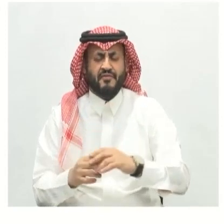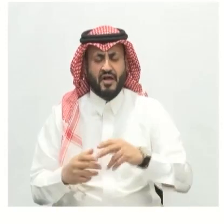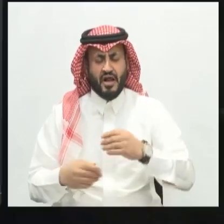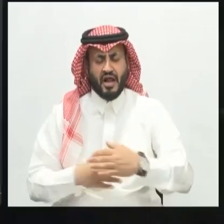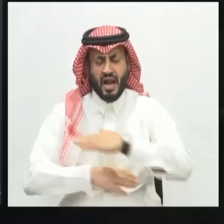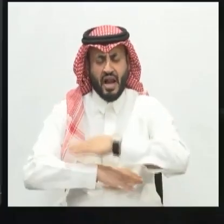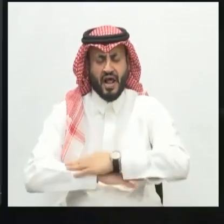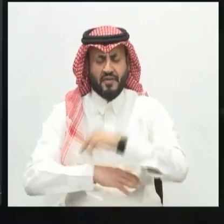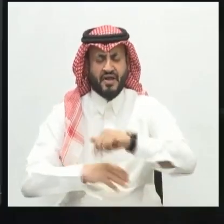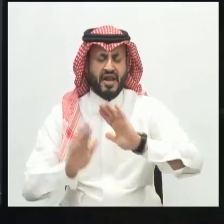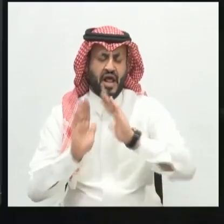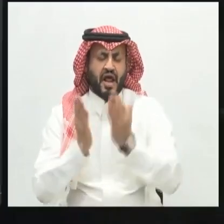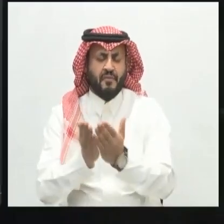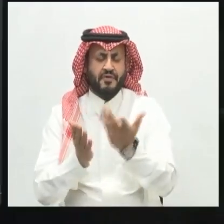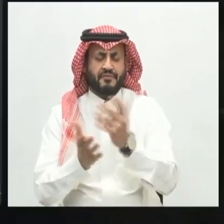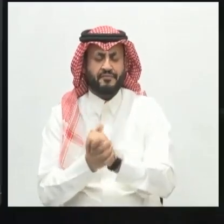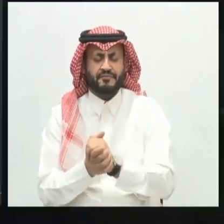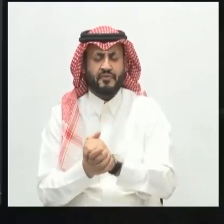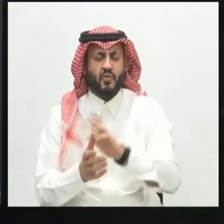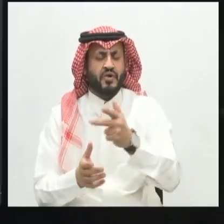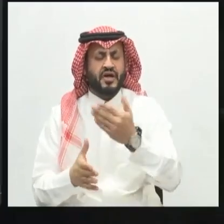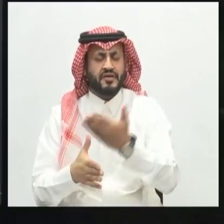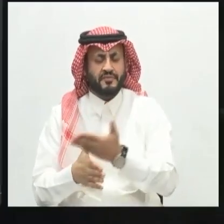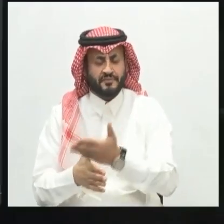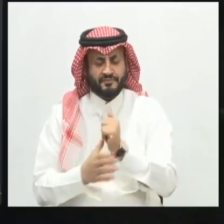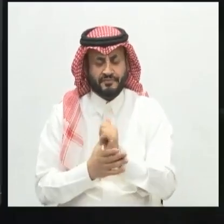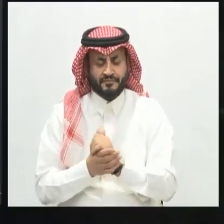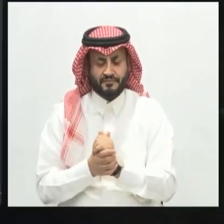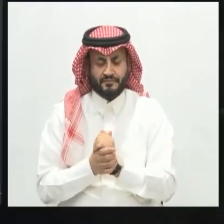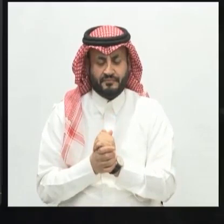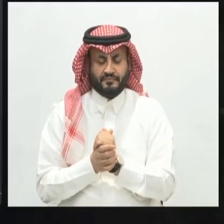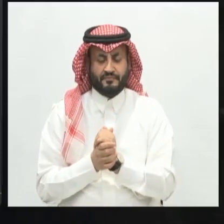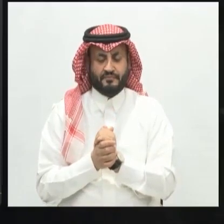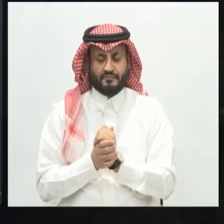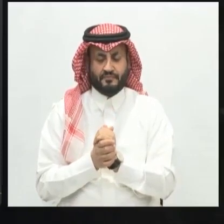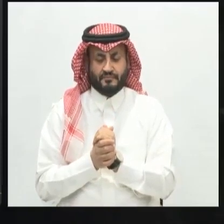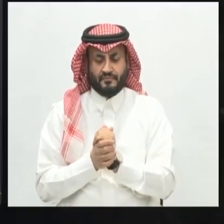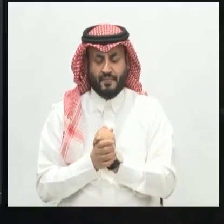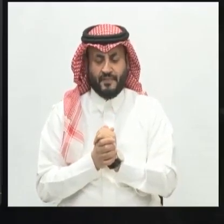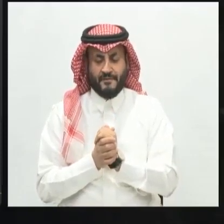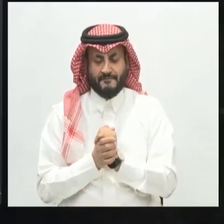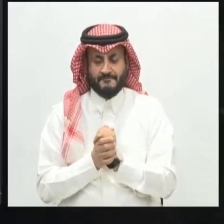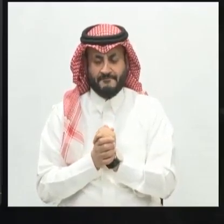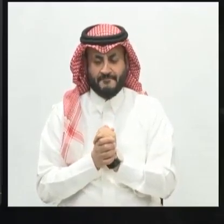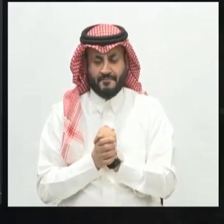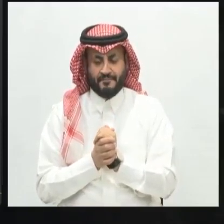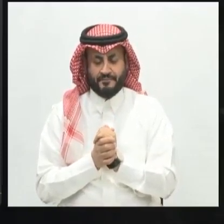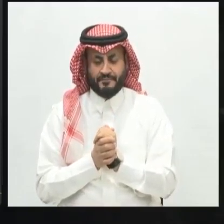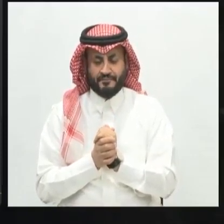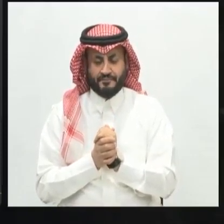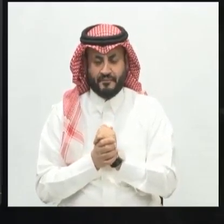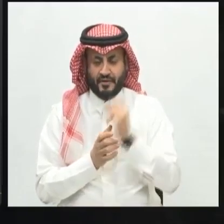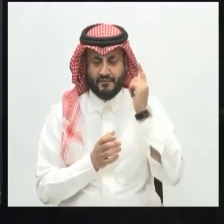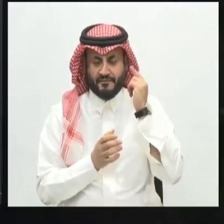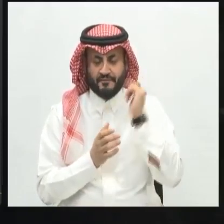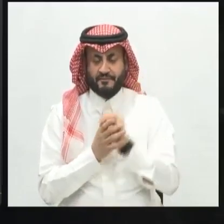هي نفكر قليلا ما هي الاسباب التي ادت الى ضعف الذوق العام في المجتمع